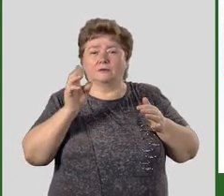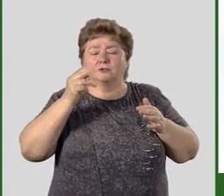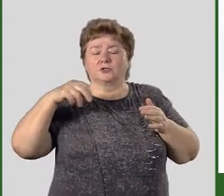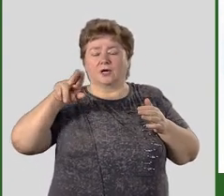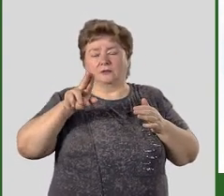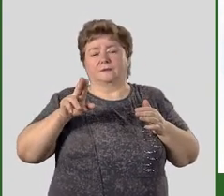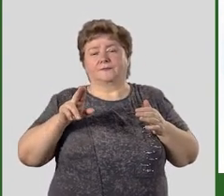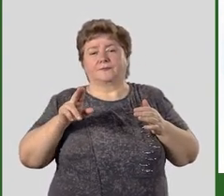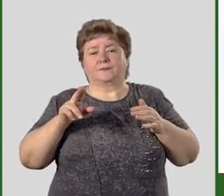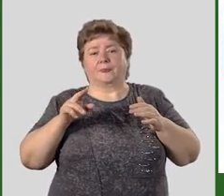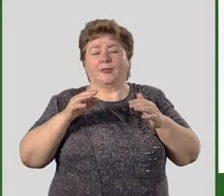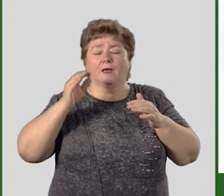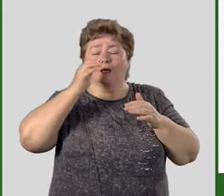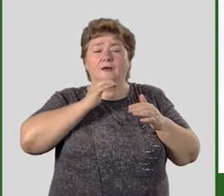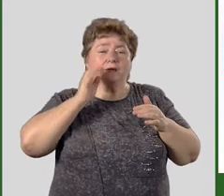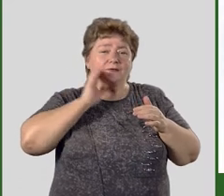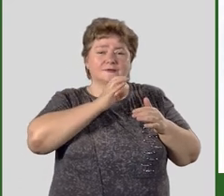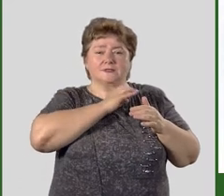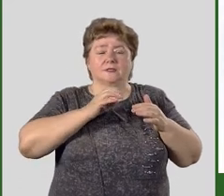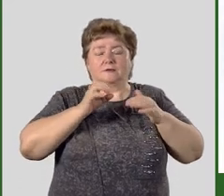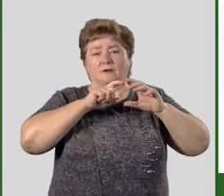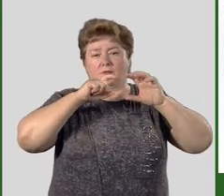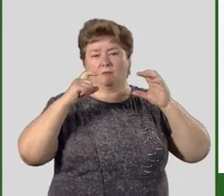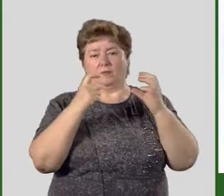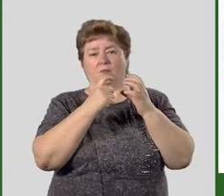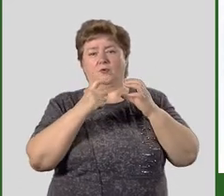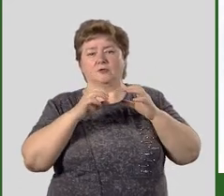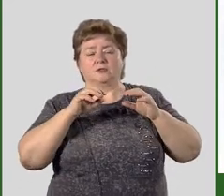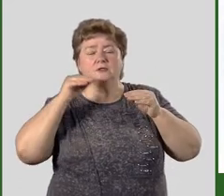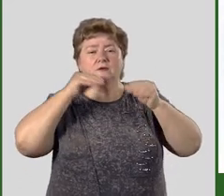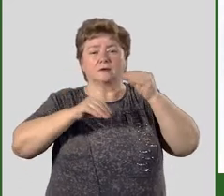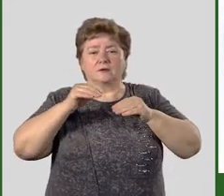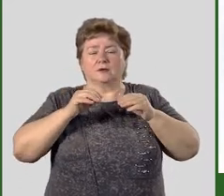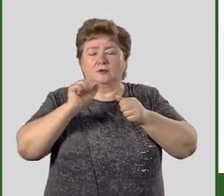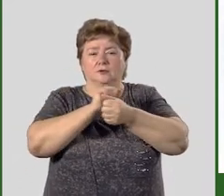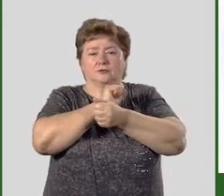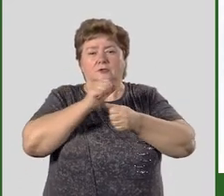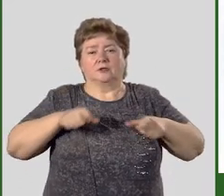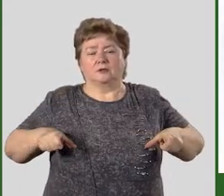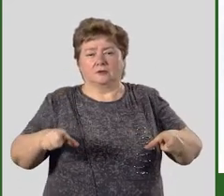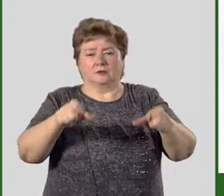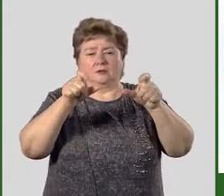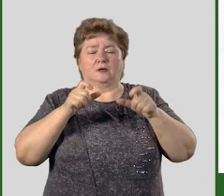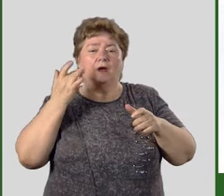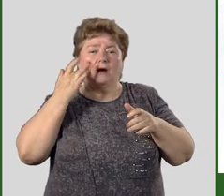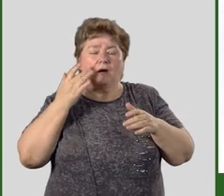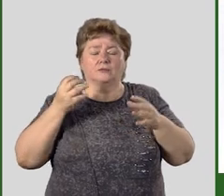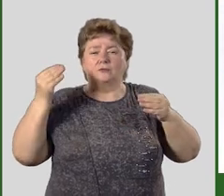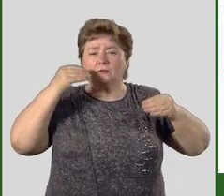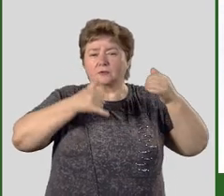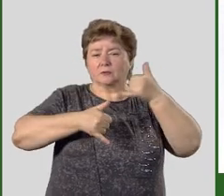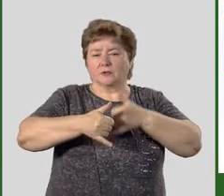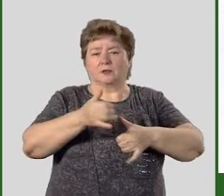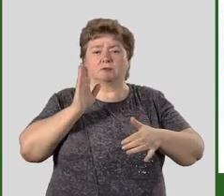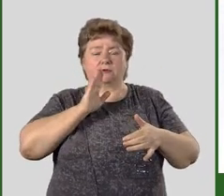Чад. В северном тропическом поясе формируются пересыхающие реки, которые